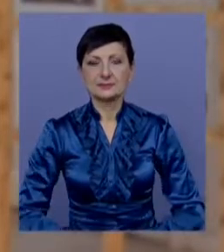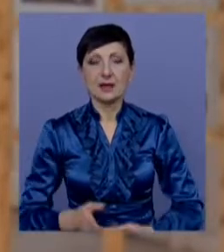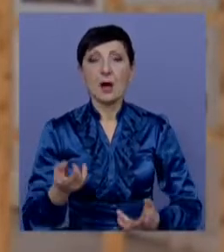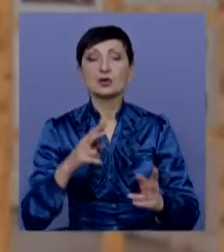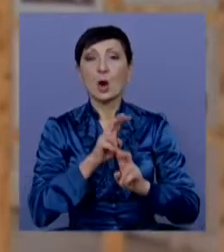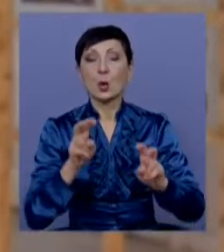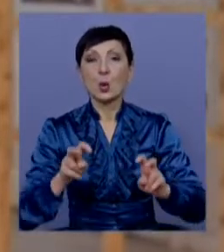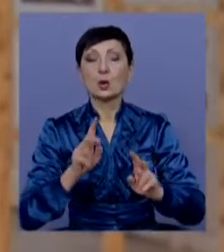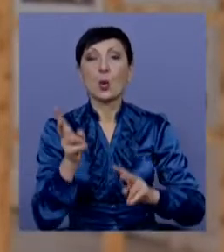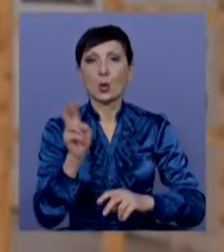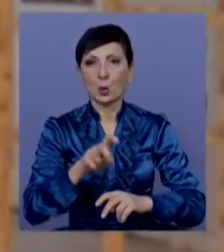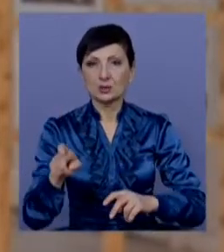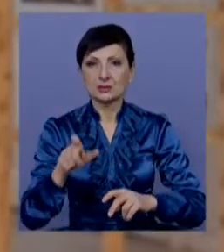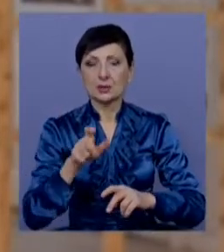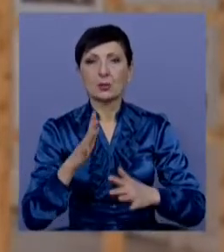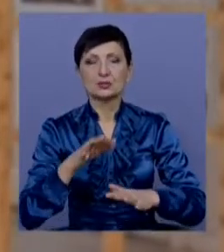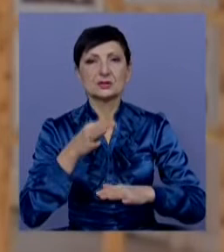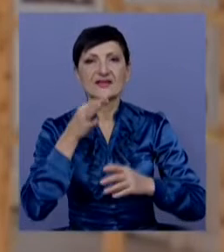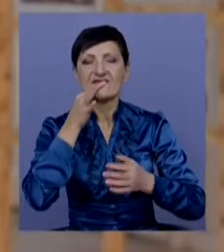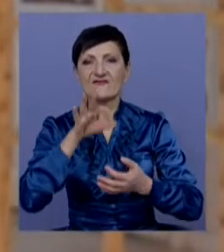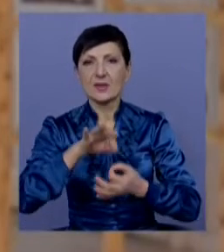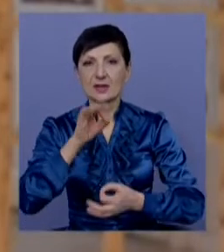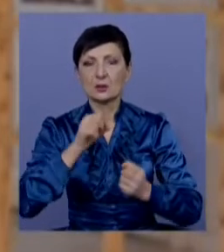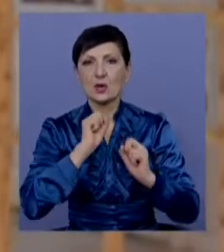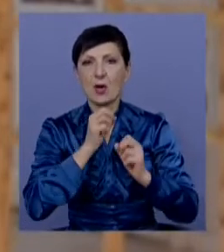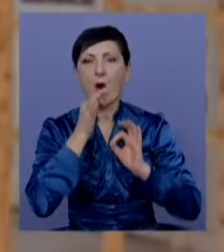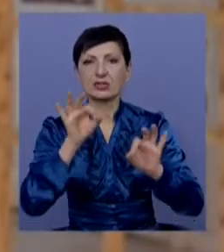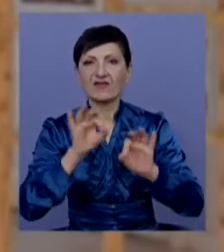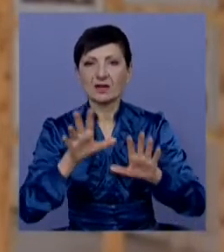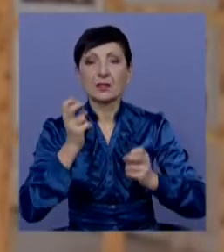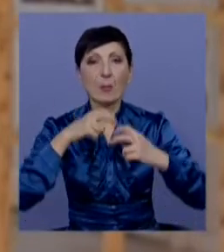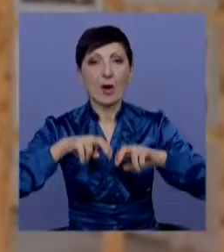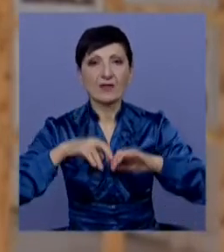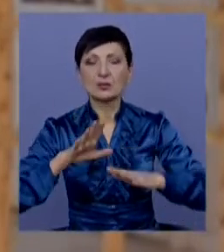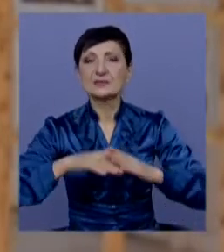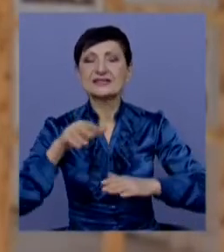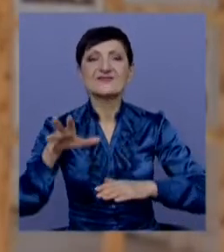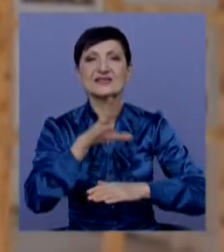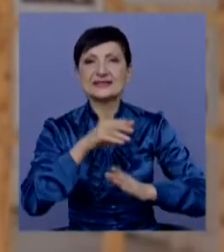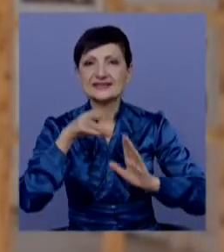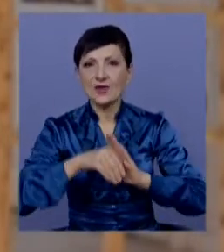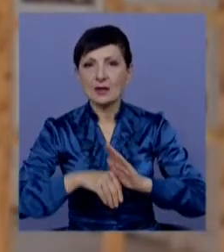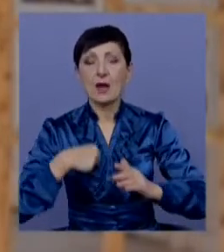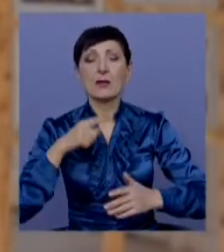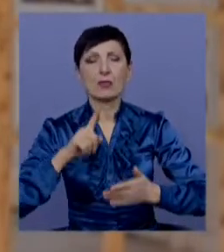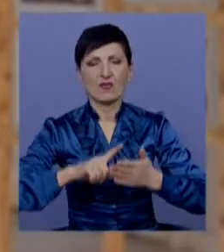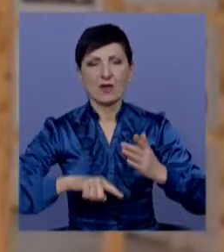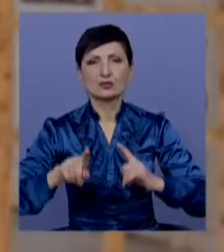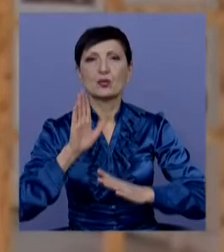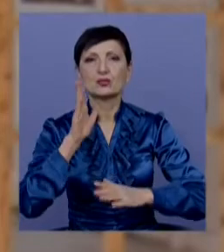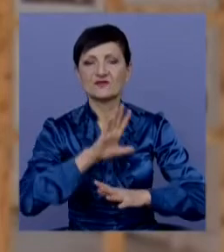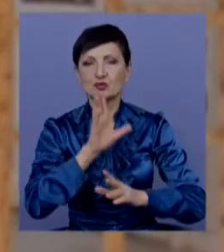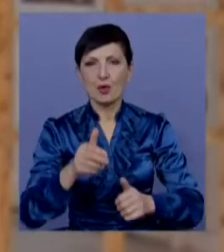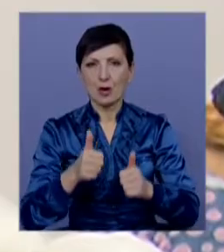Пришедшим людям будут предоставлены своевременные ответы после того, как все проверят. Были специалисты всех сфер. Выражаю надежду, что в будущем все